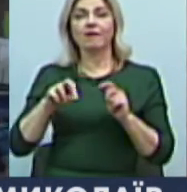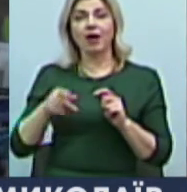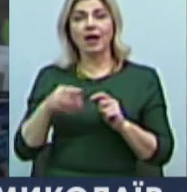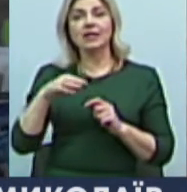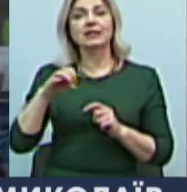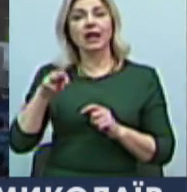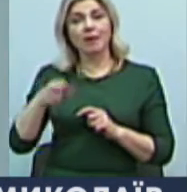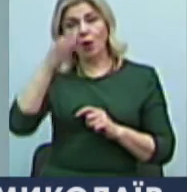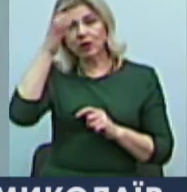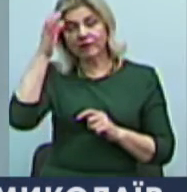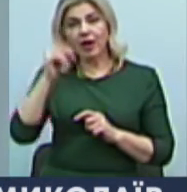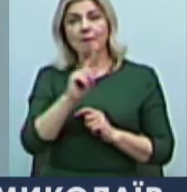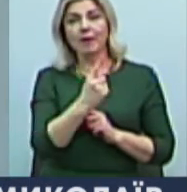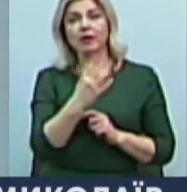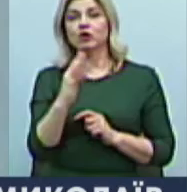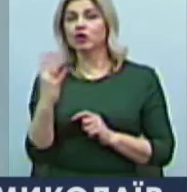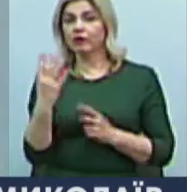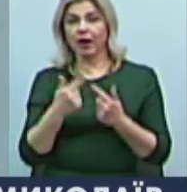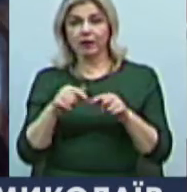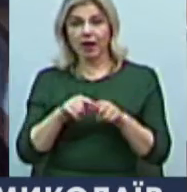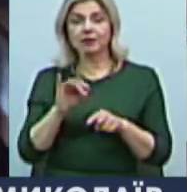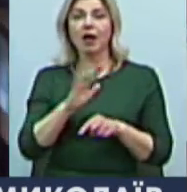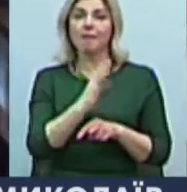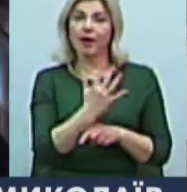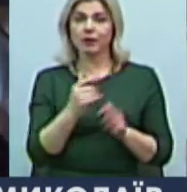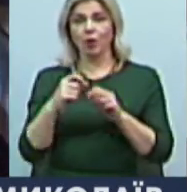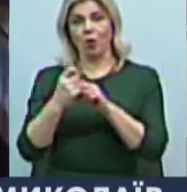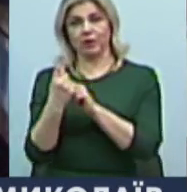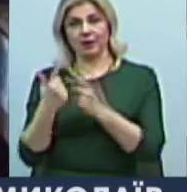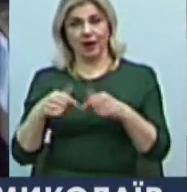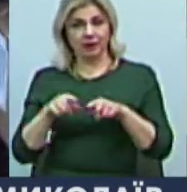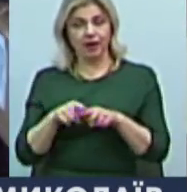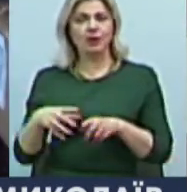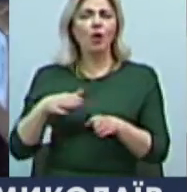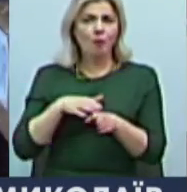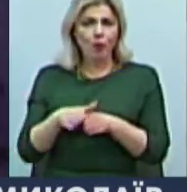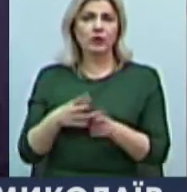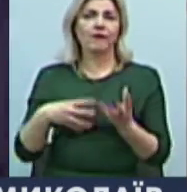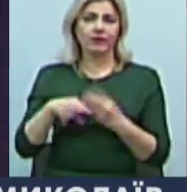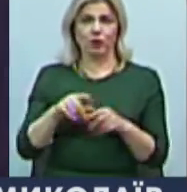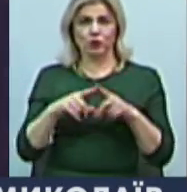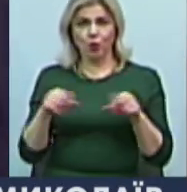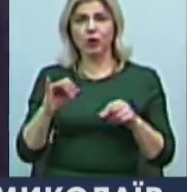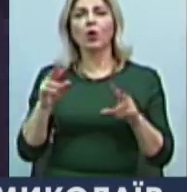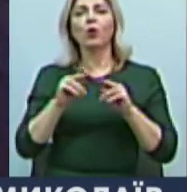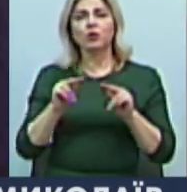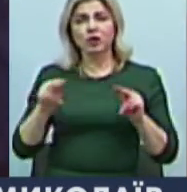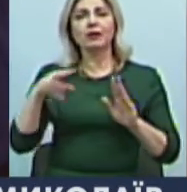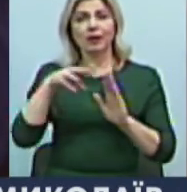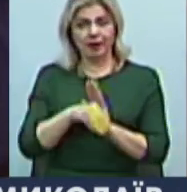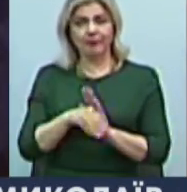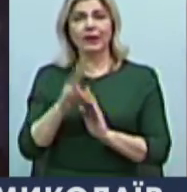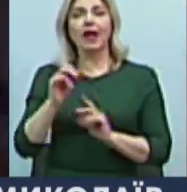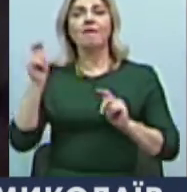освіти» 1-4 класи і 5-11. Повністю вся школа і всі вчителі. На фестивалі